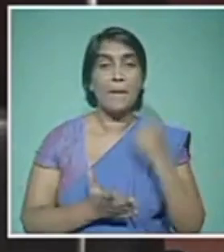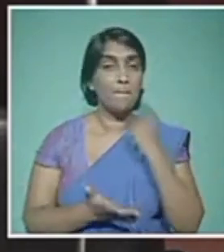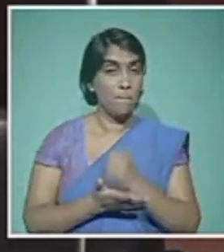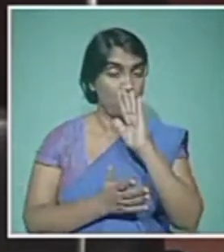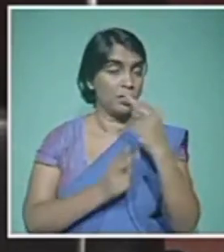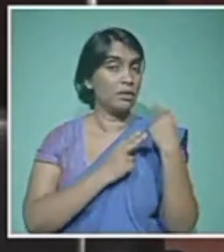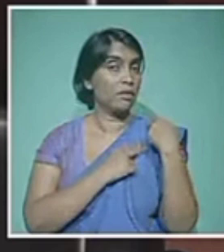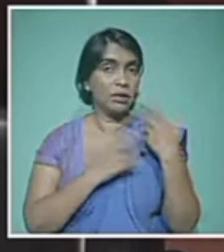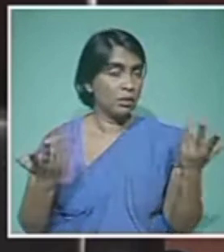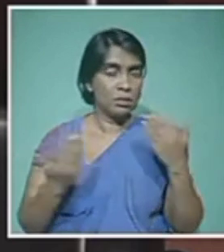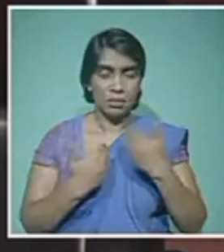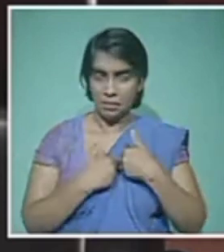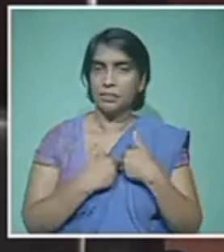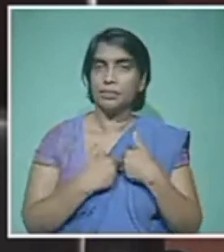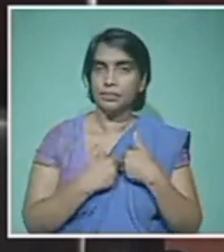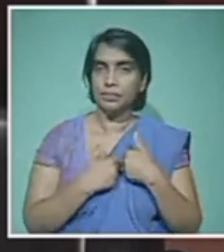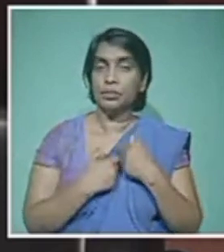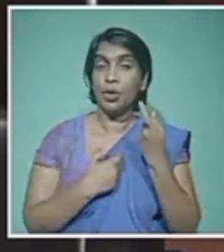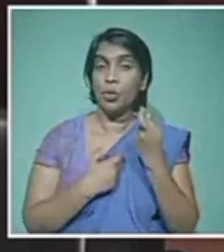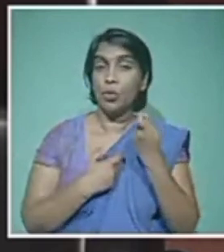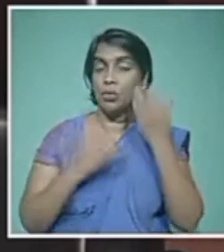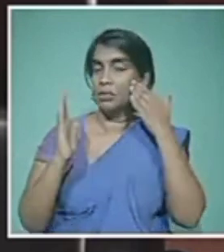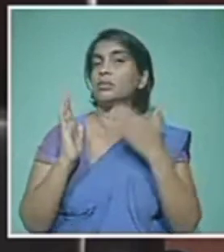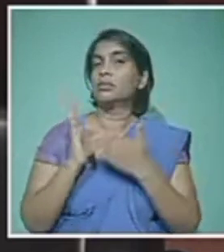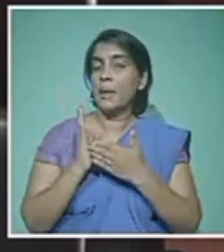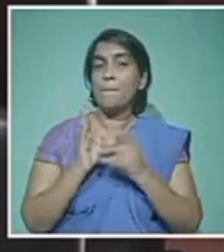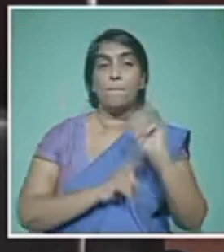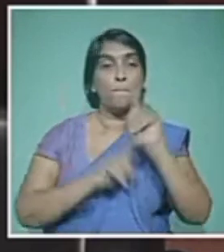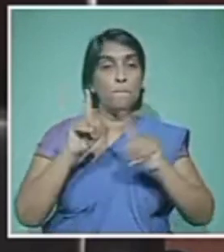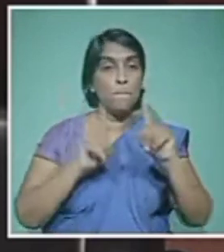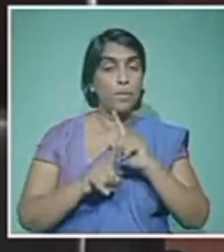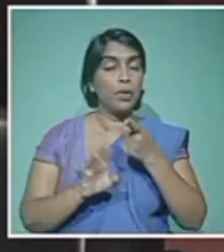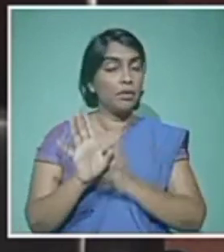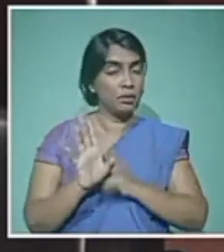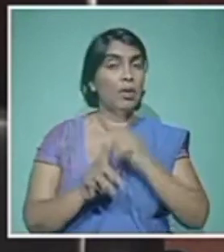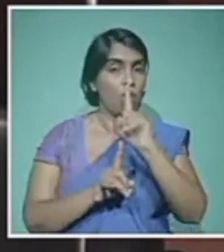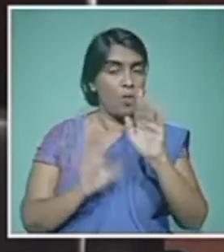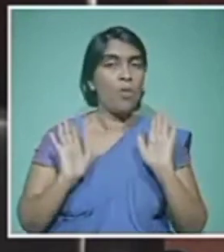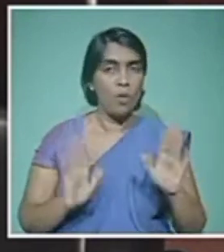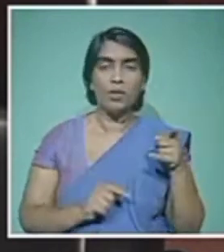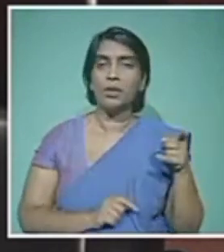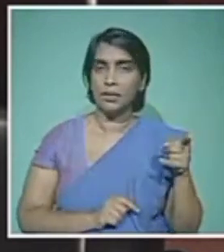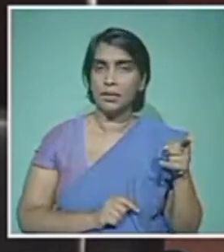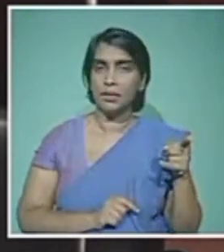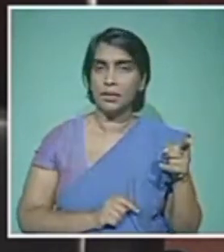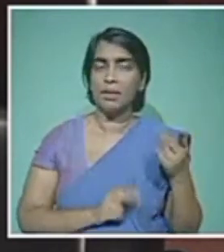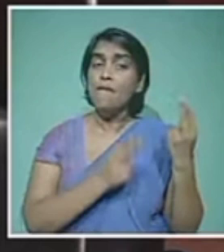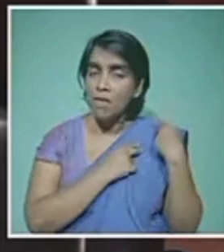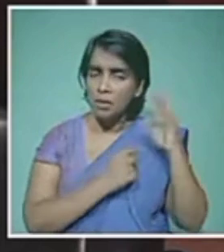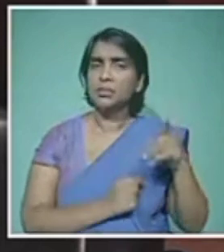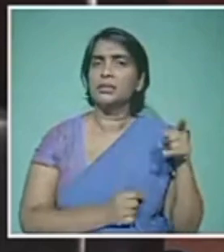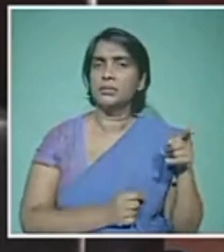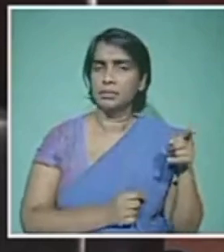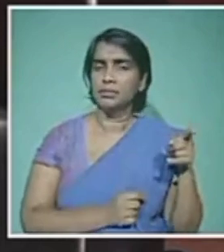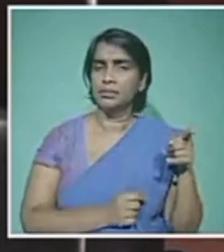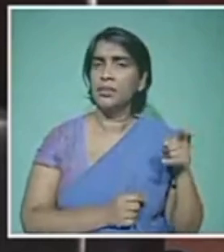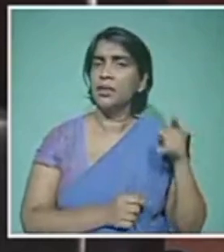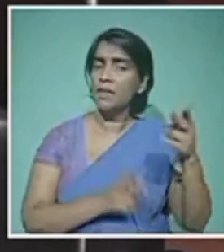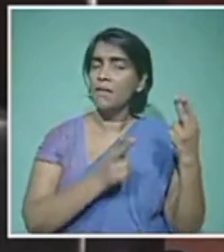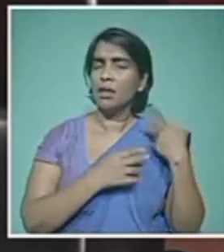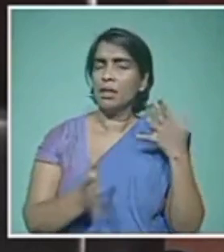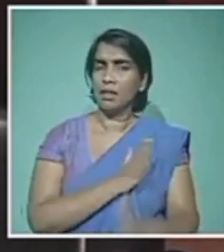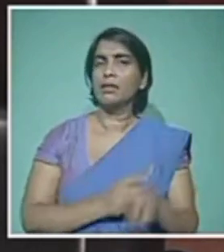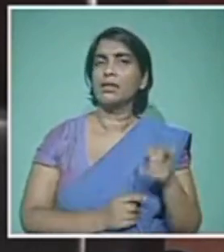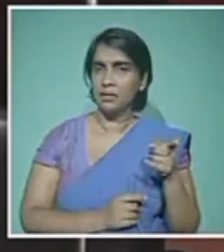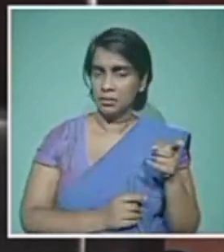බැංකුවේ වගකීමක් නැද්ද අපිට? මුදල් තත්ත්වය පාර්ලිමේන්තුවට නිරන්තරයෙන්ම වාර්තා කරන්න. වගකීමක් තියෙනවා. ඒ වගකීම පැහැරලා